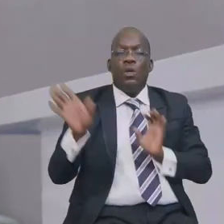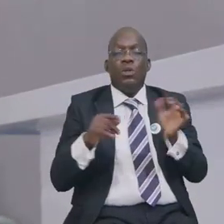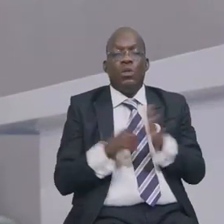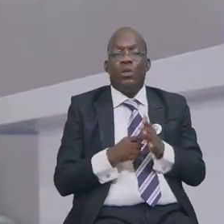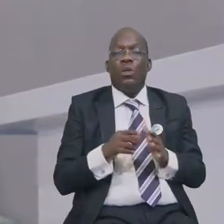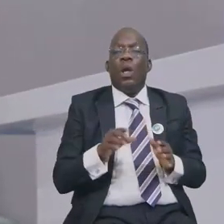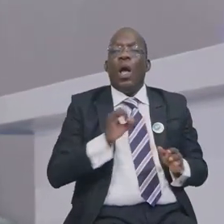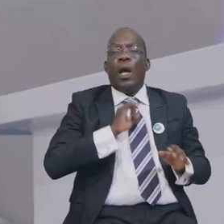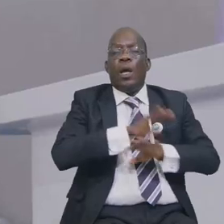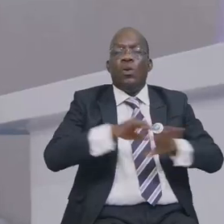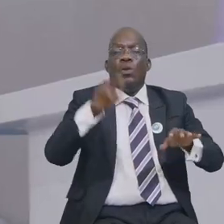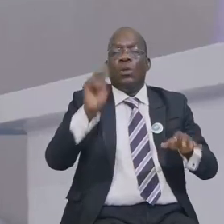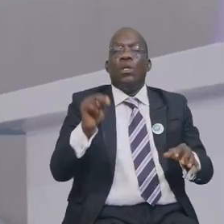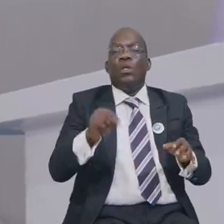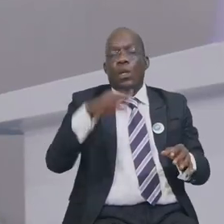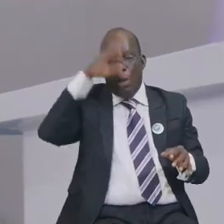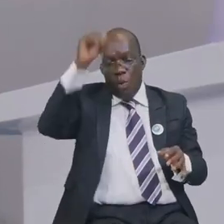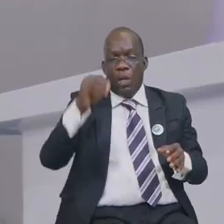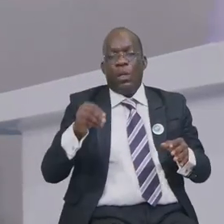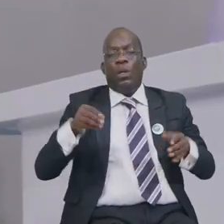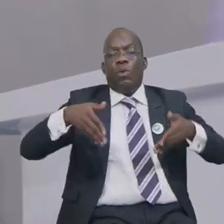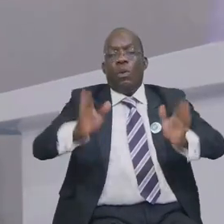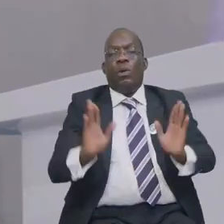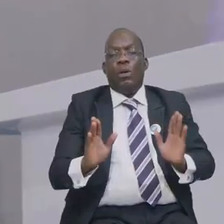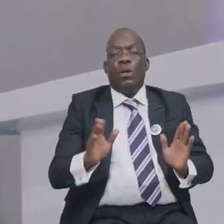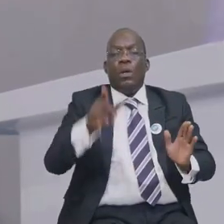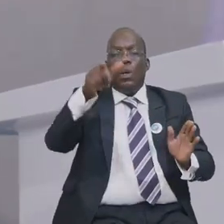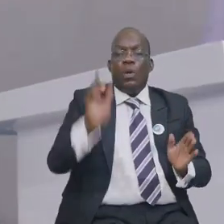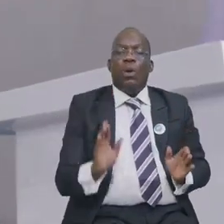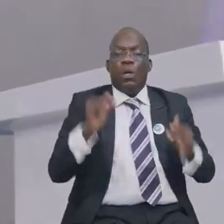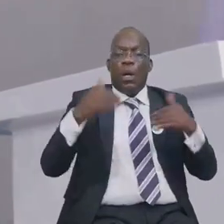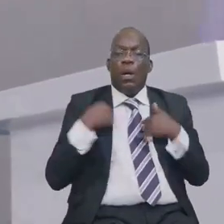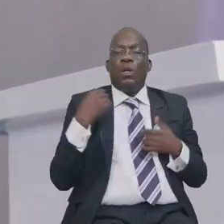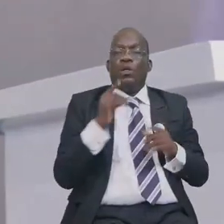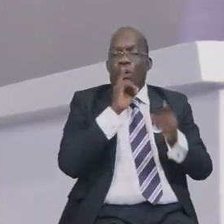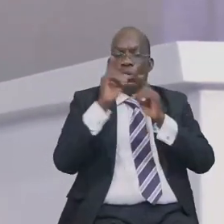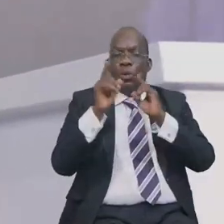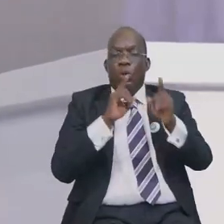Il ne cherche pas l'opinion des hommes. Dieu avait parlé.